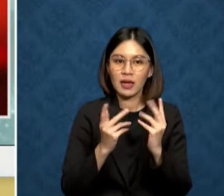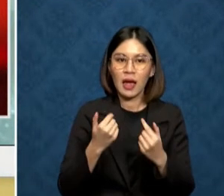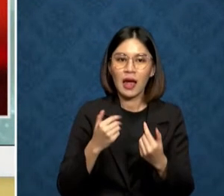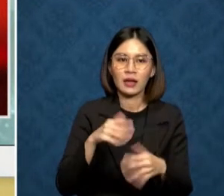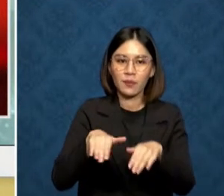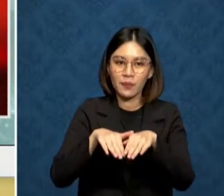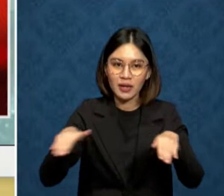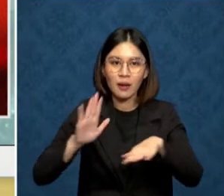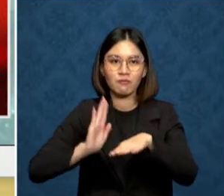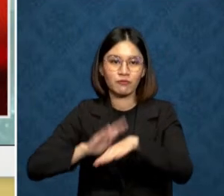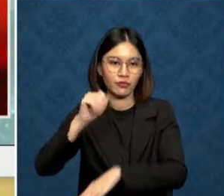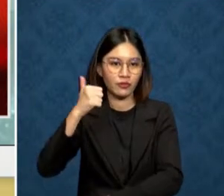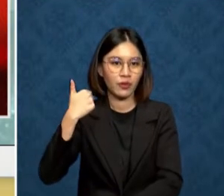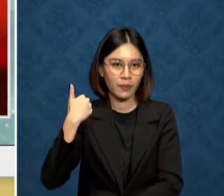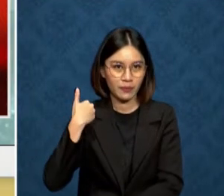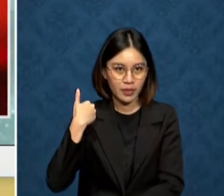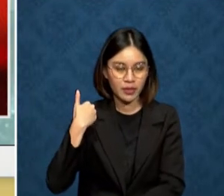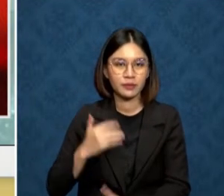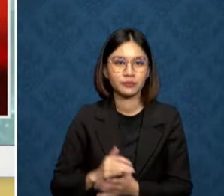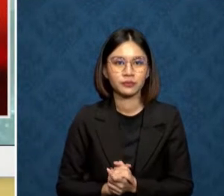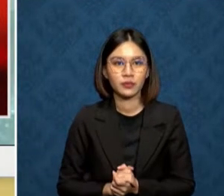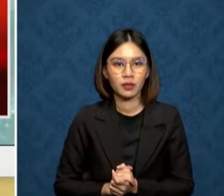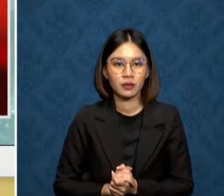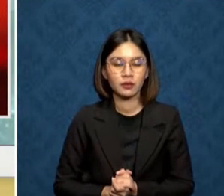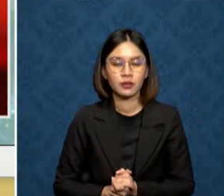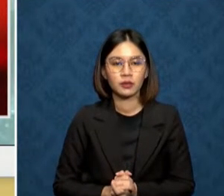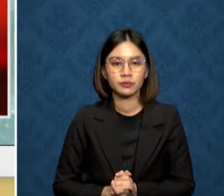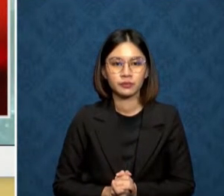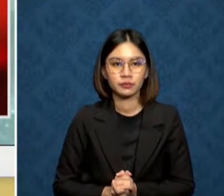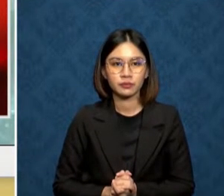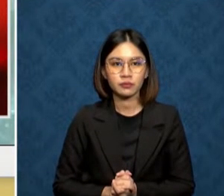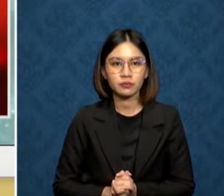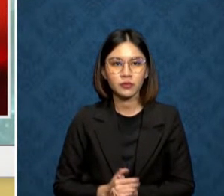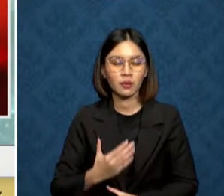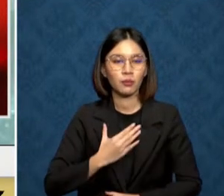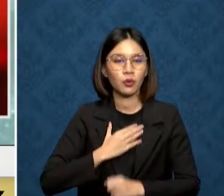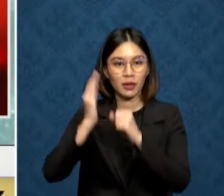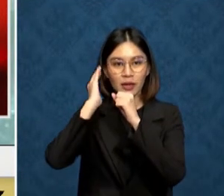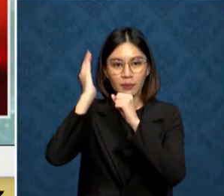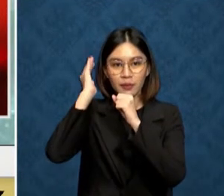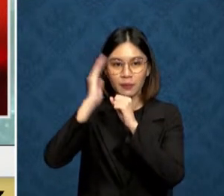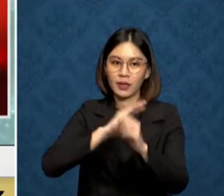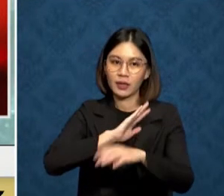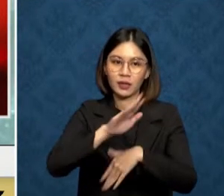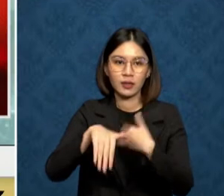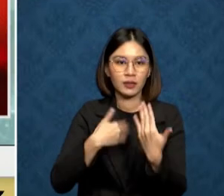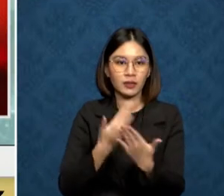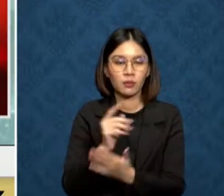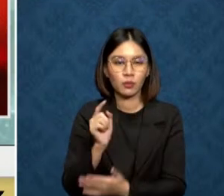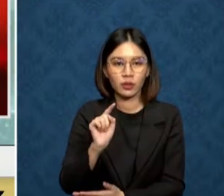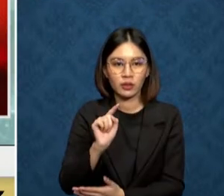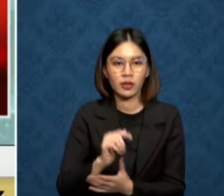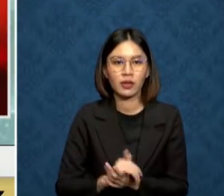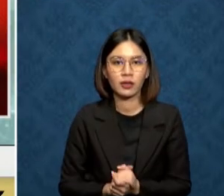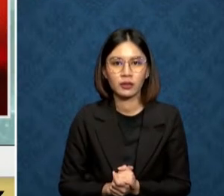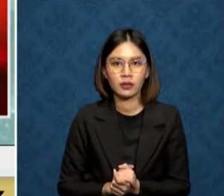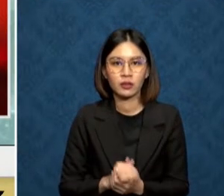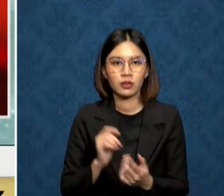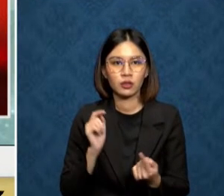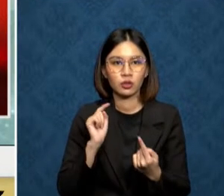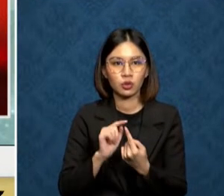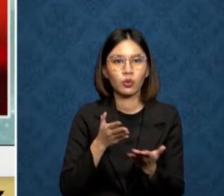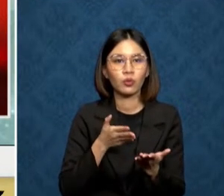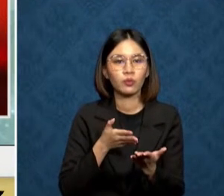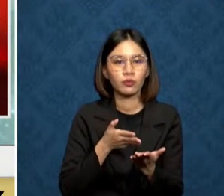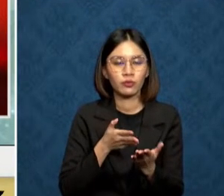มีประสิทธิภาพครับผมขอเรีนครัส่ที่ผมไดอิปลมาทั้หมดนั้นก็จะตอบไปทางฝ่าย